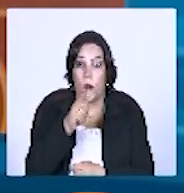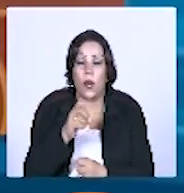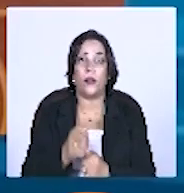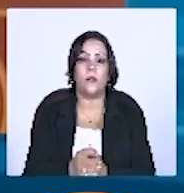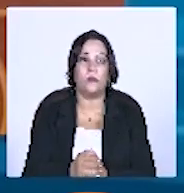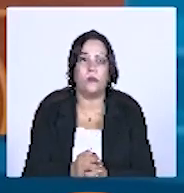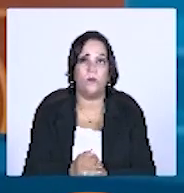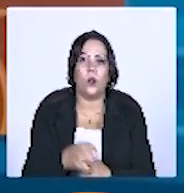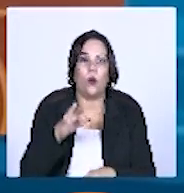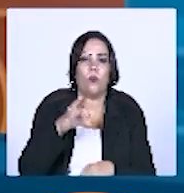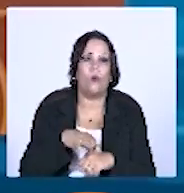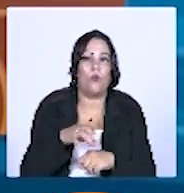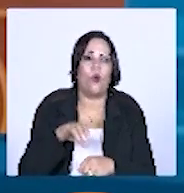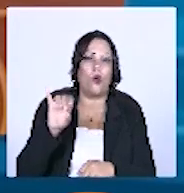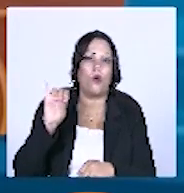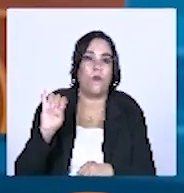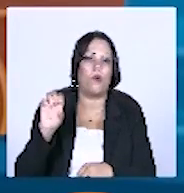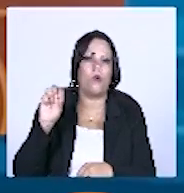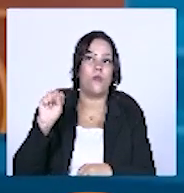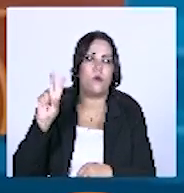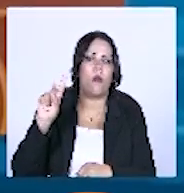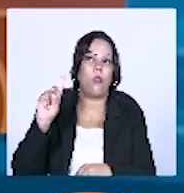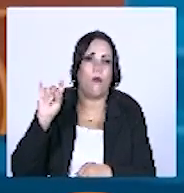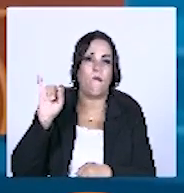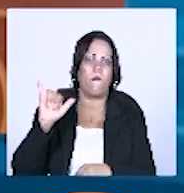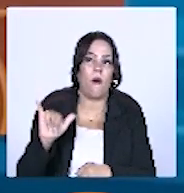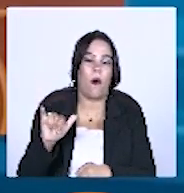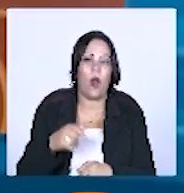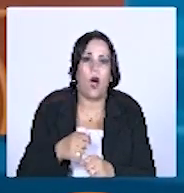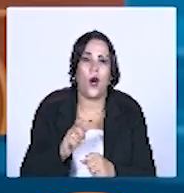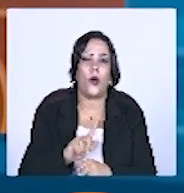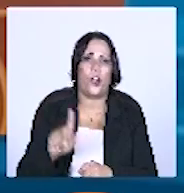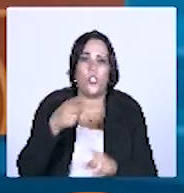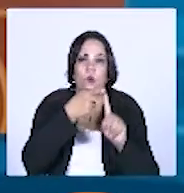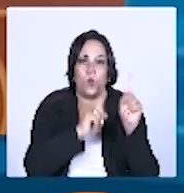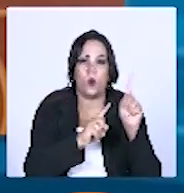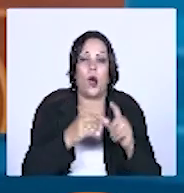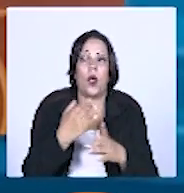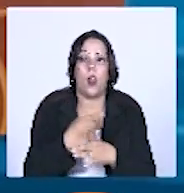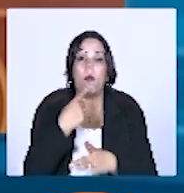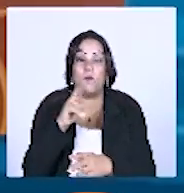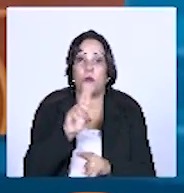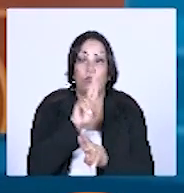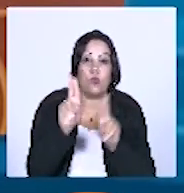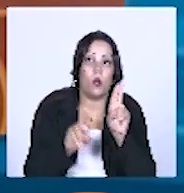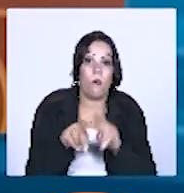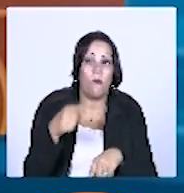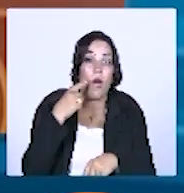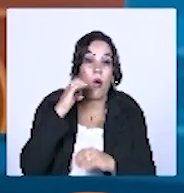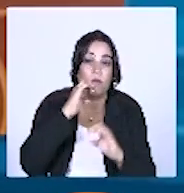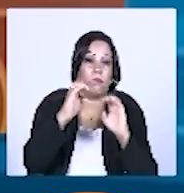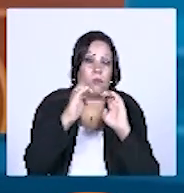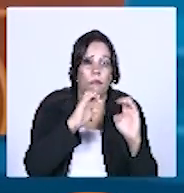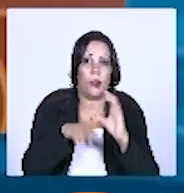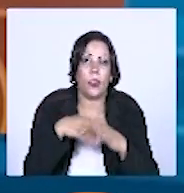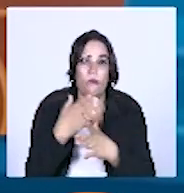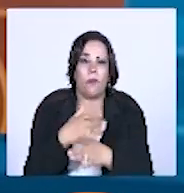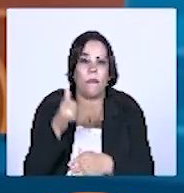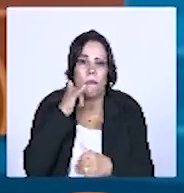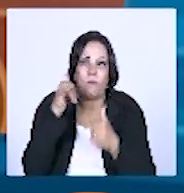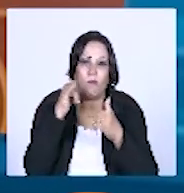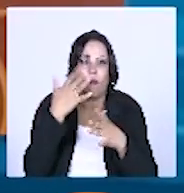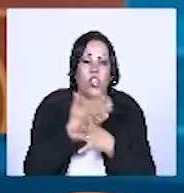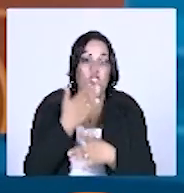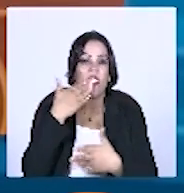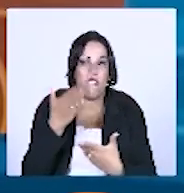ا الدكتور مصطفى مدبولي ا تجاه بعض الاسئله وبعض المداخلات اللي اثيرت